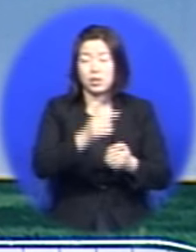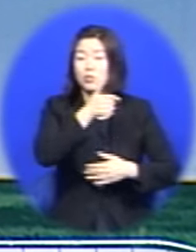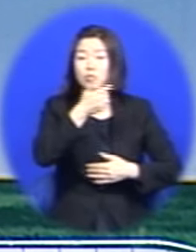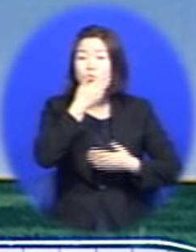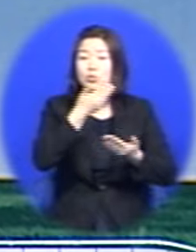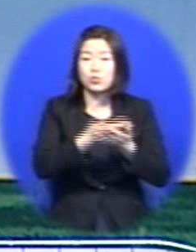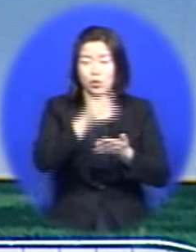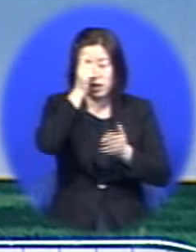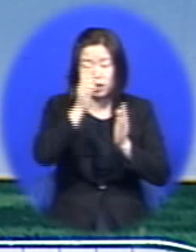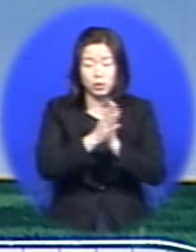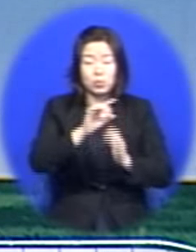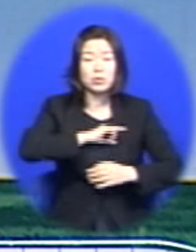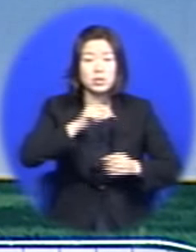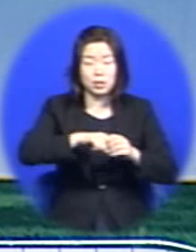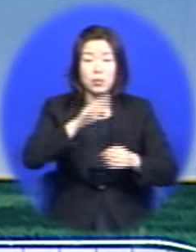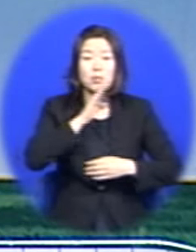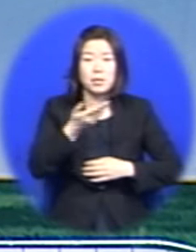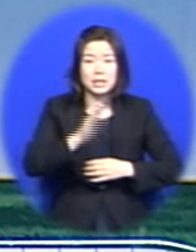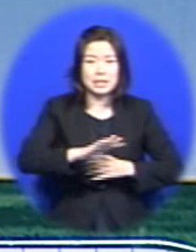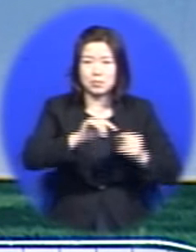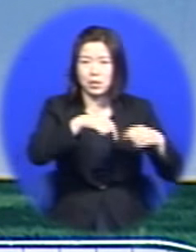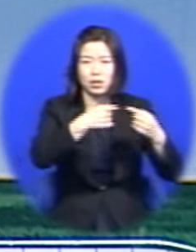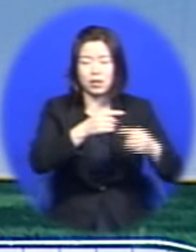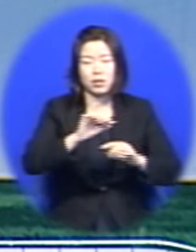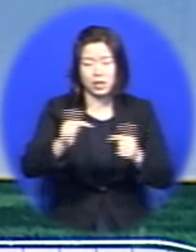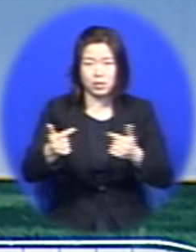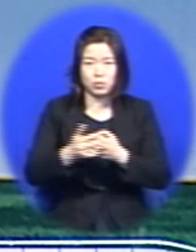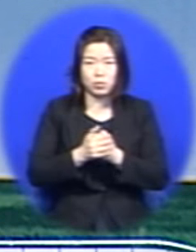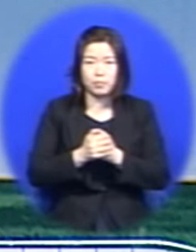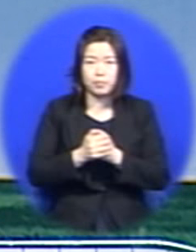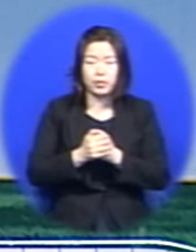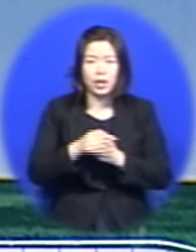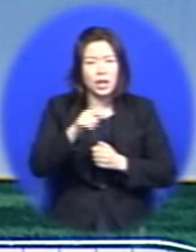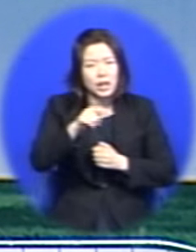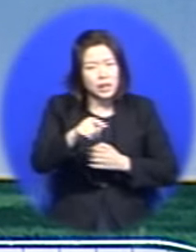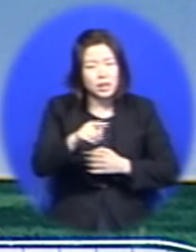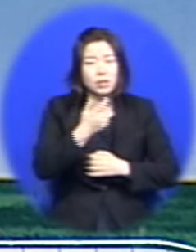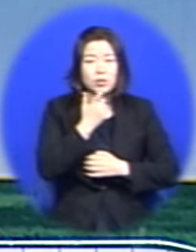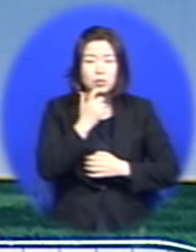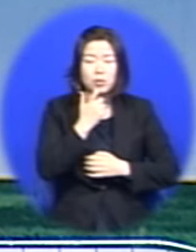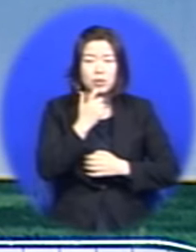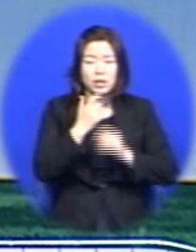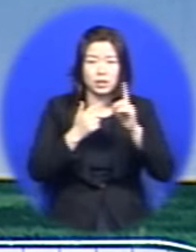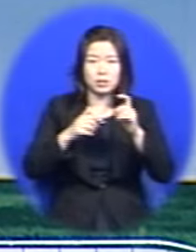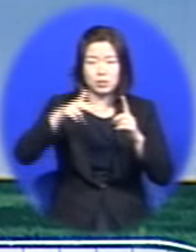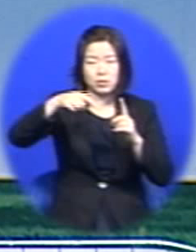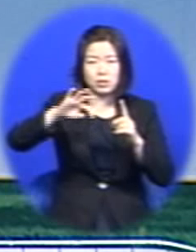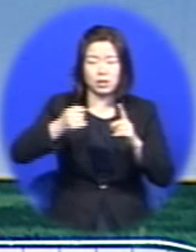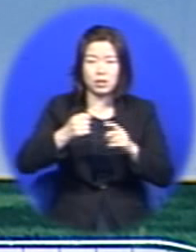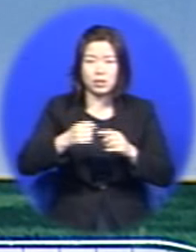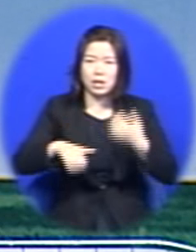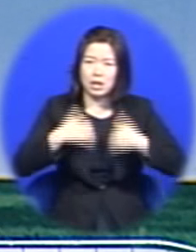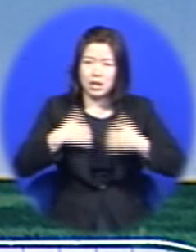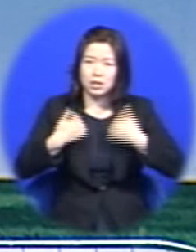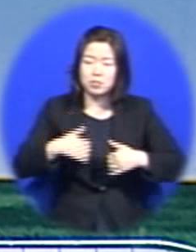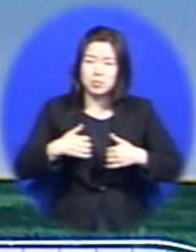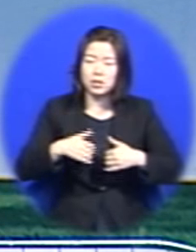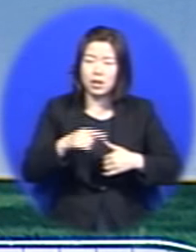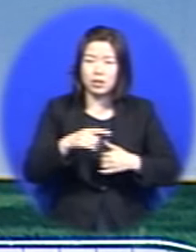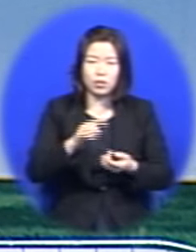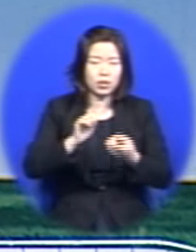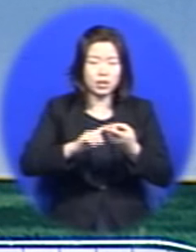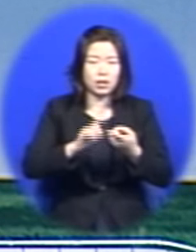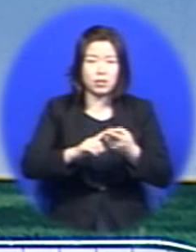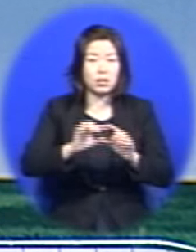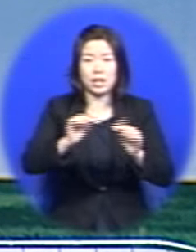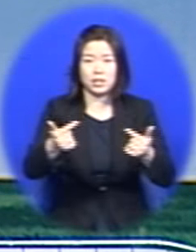하지만 이 로마서 11장은 절대로 흥미로운 예언을 말하려고 하는 게 아닙니다. 한번 두고